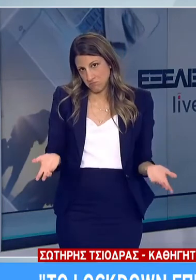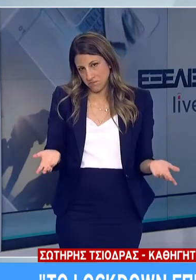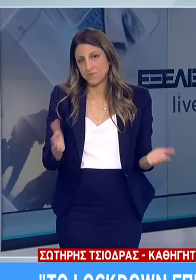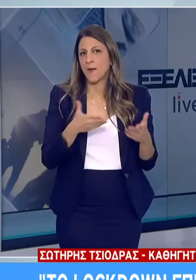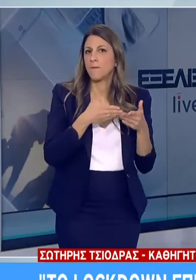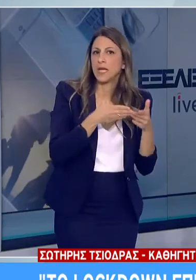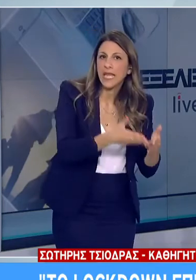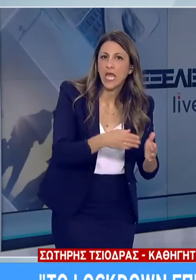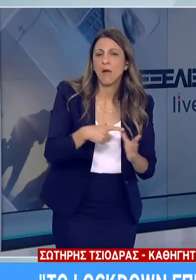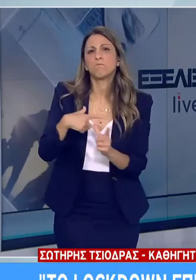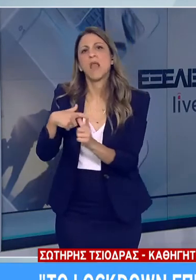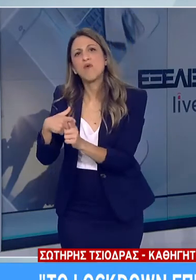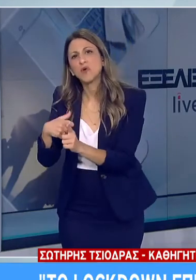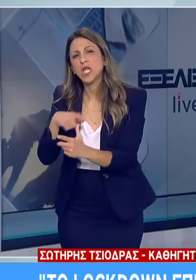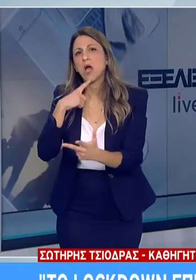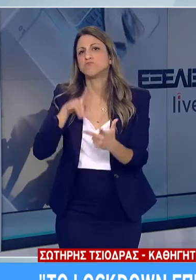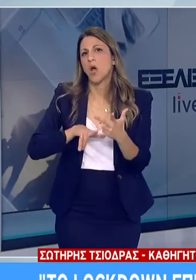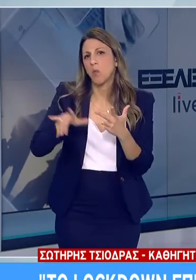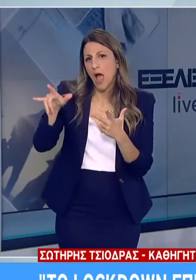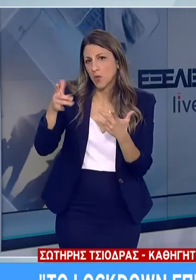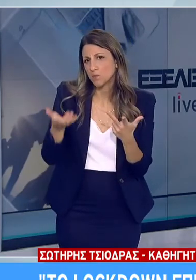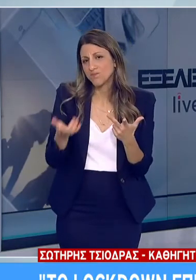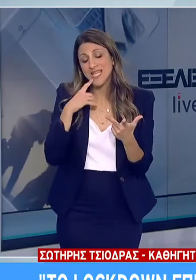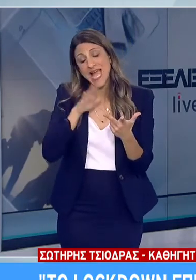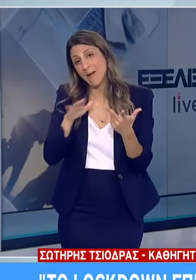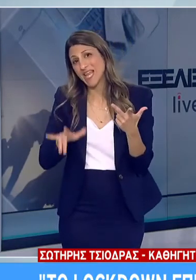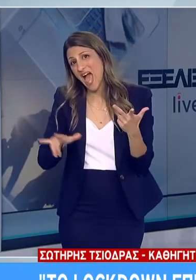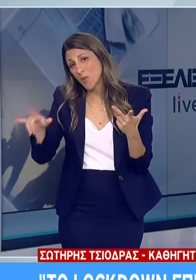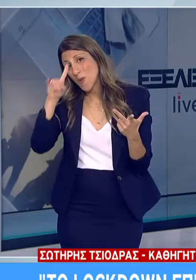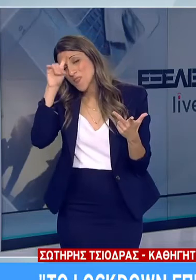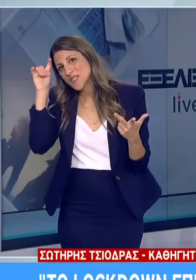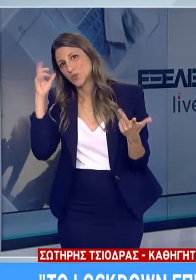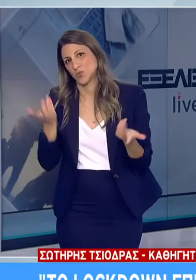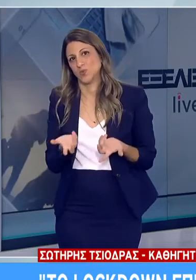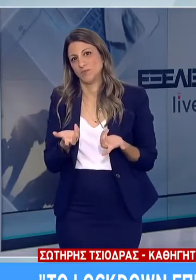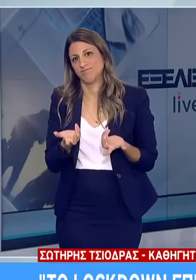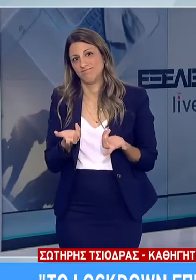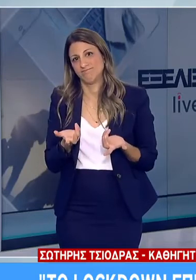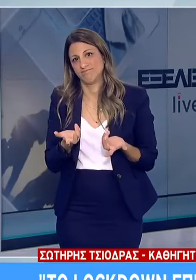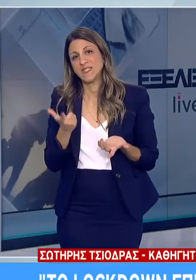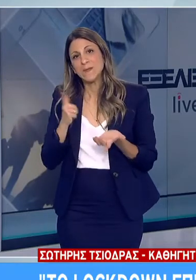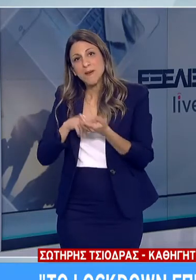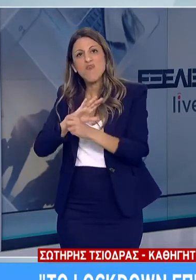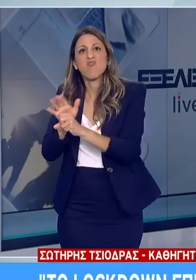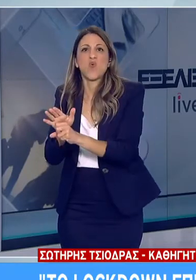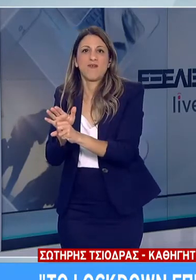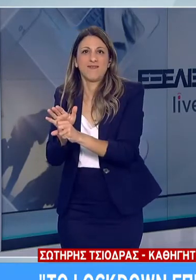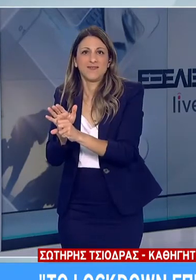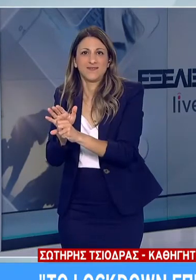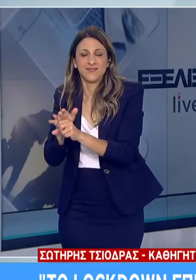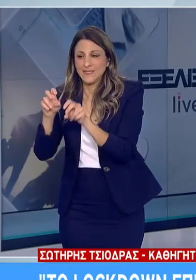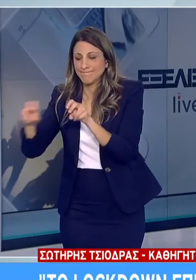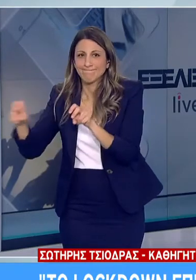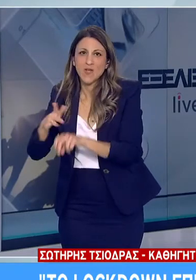πλοία, λεωφορεία, γιατί εκεί είναι εφικτό. Ενώ τα αεροπλάνα δεν μπορούν να λειτουργήσουν χωρίς να έχουν πληρότητα ικανή και